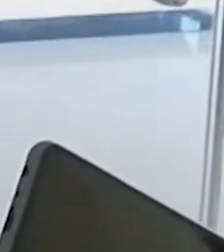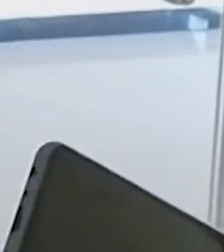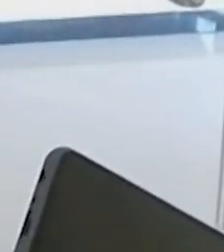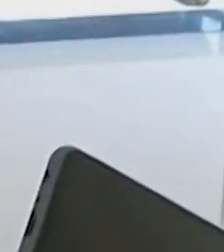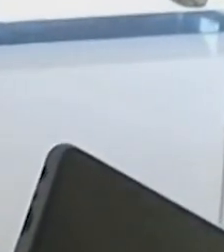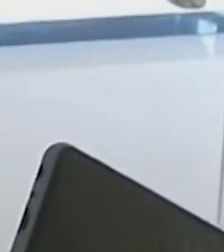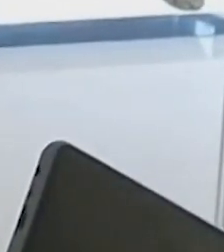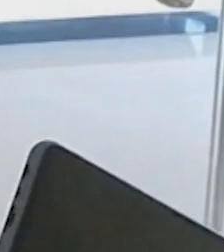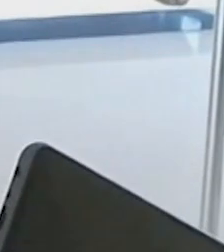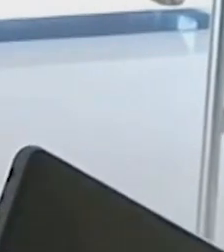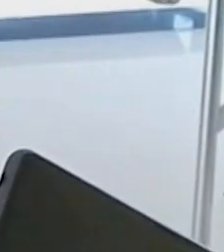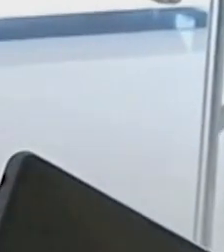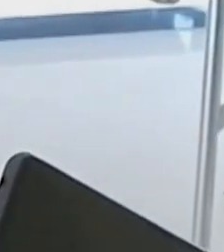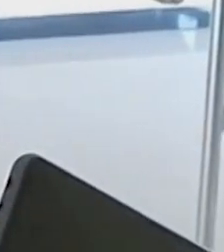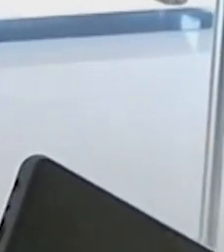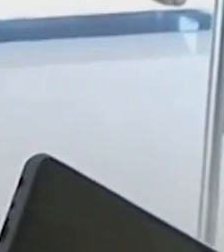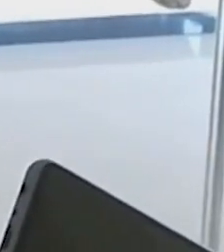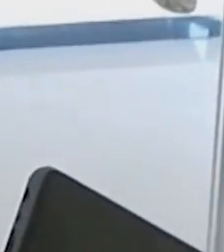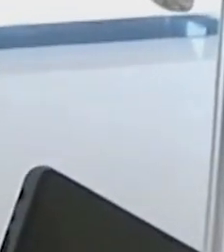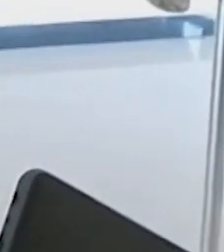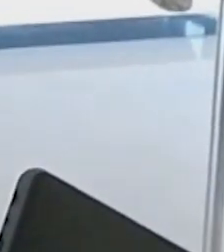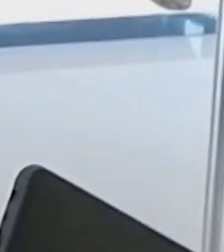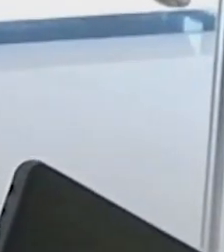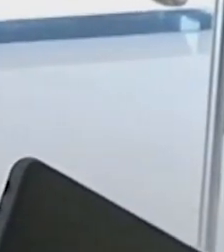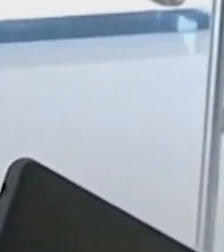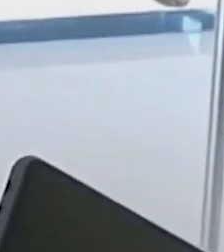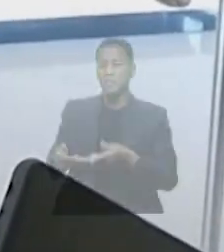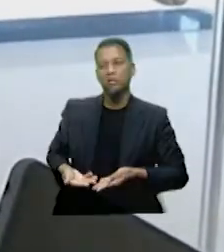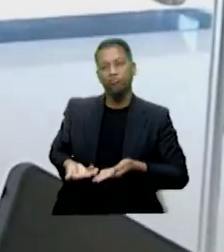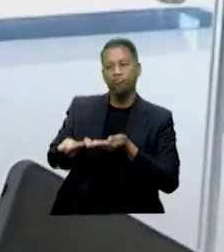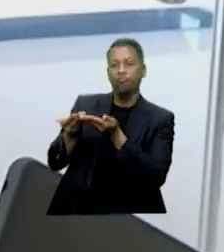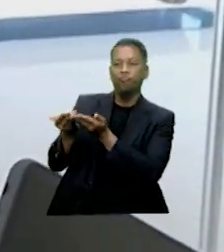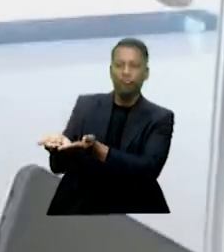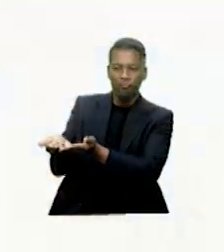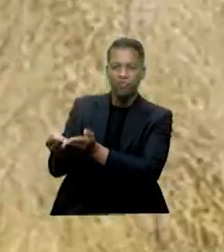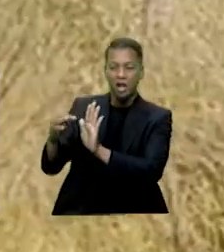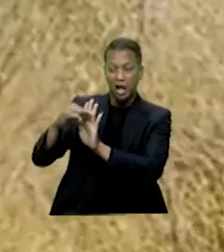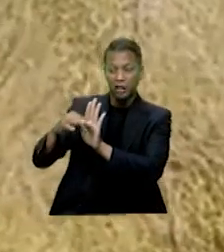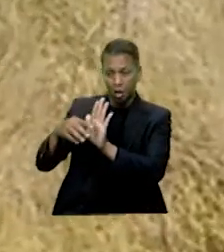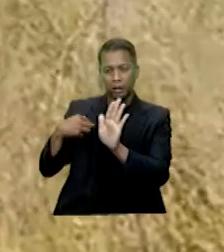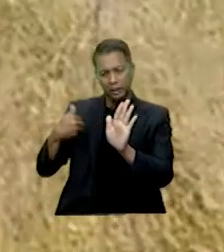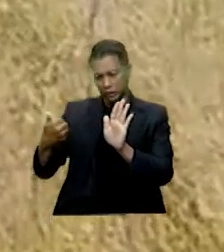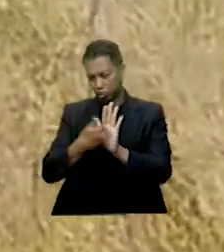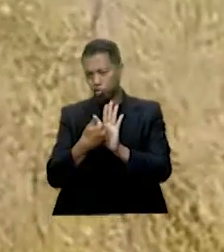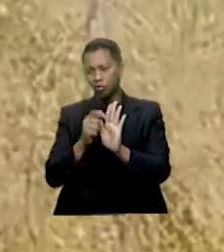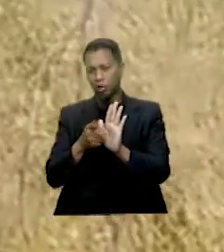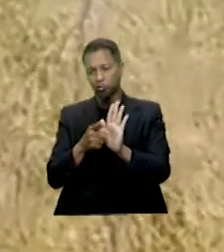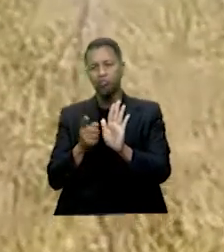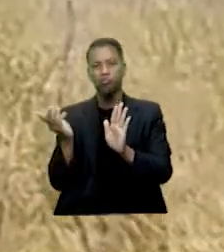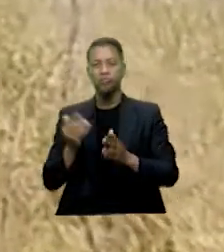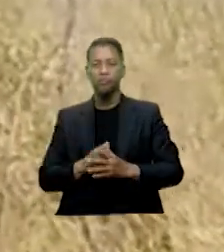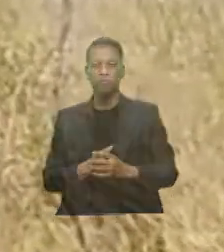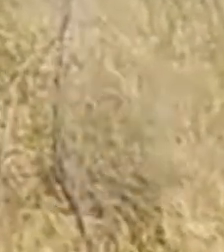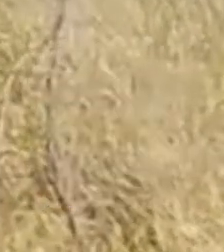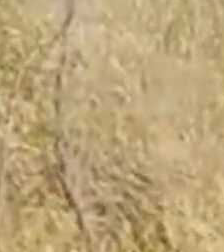pengadilannya dari ada di Mahkamah Konstitusi. Silakan menggunakan jalur sesuai dengan mekanisme yang ada. Pasca kejadian, tim